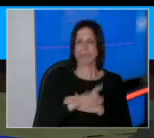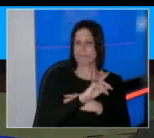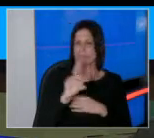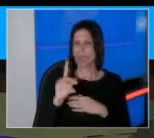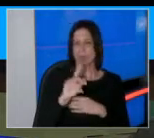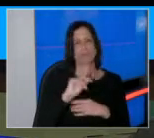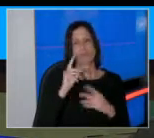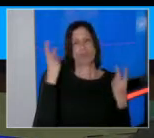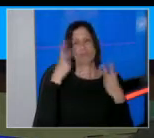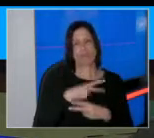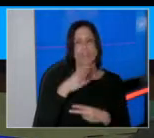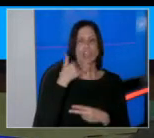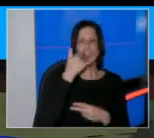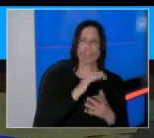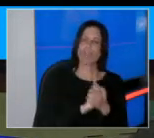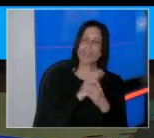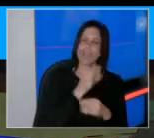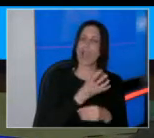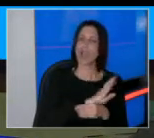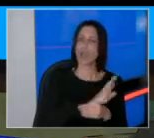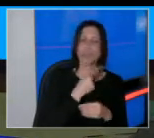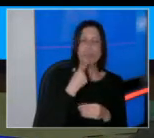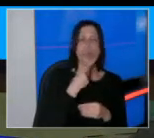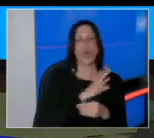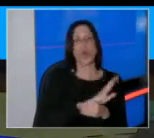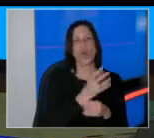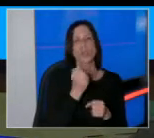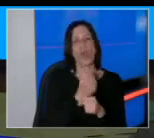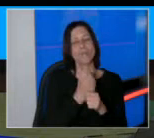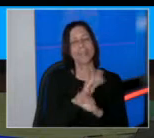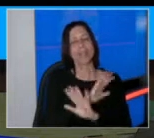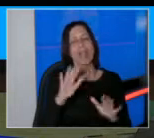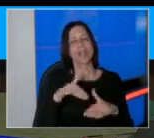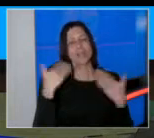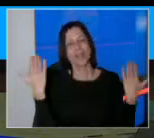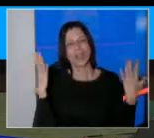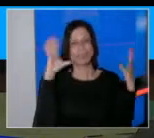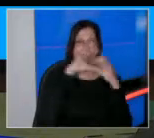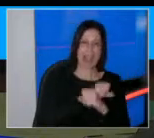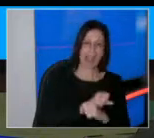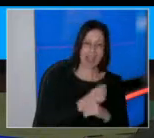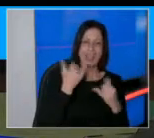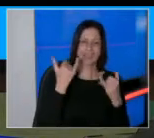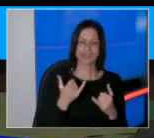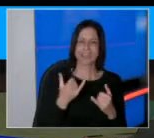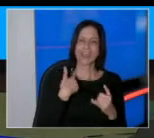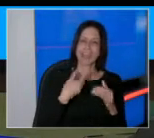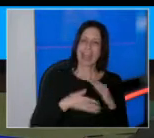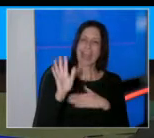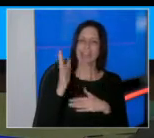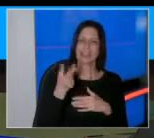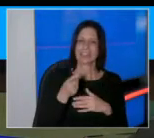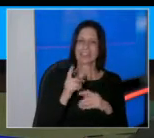כאילו, התקשרנו לחבר'ה של הקורונה, הם אמרו שהקורונה עובדת אותו יום בבוקר ובלילה. אז עכשיו כנראה שאנחנו נלך למה